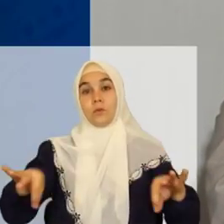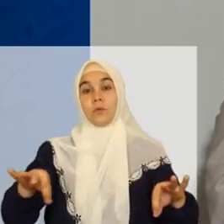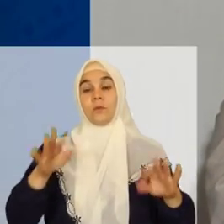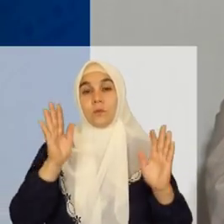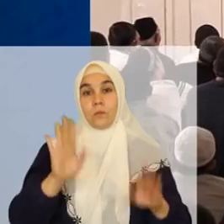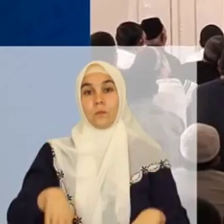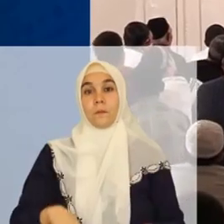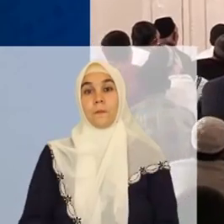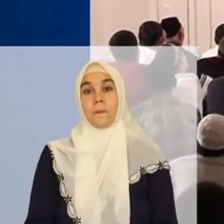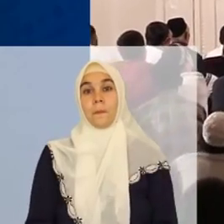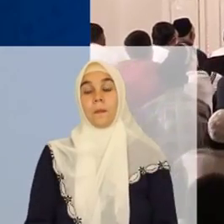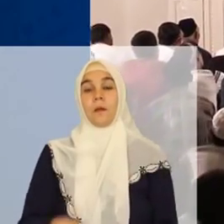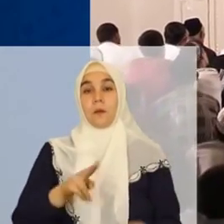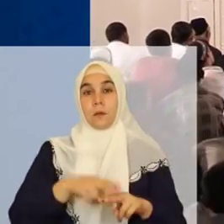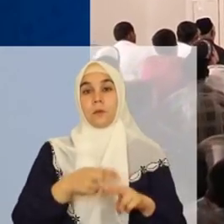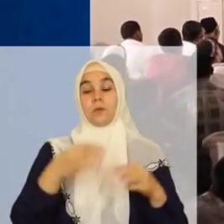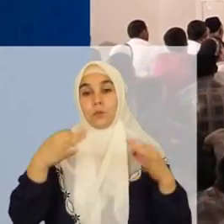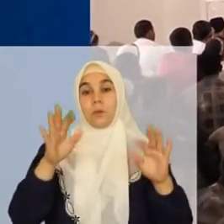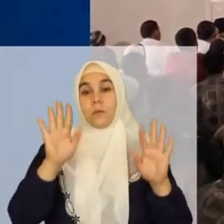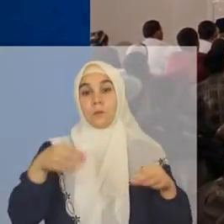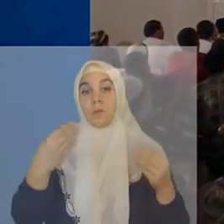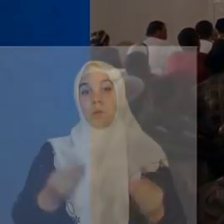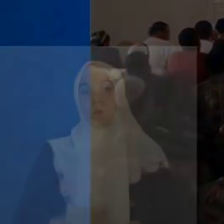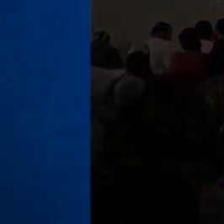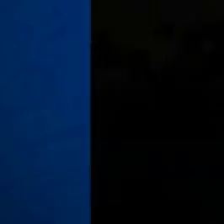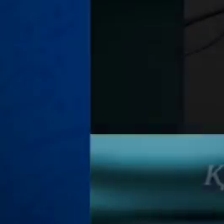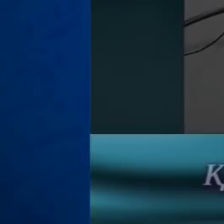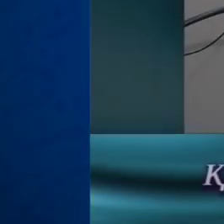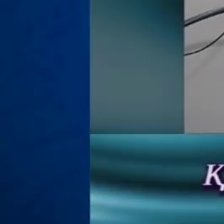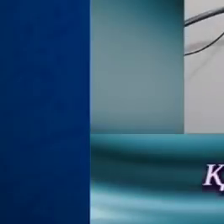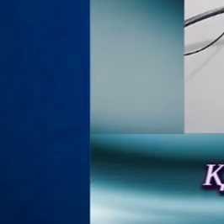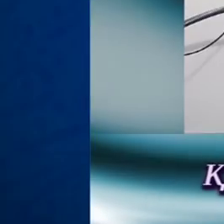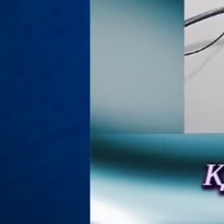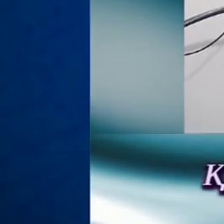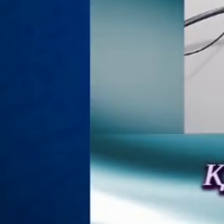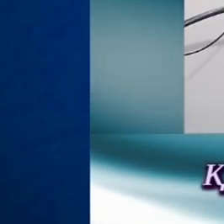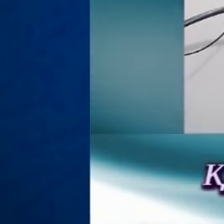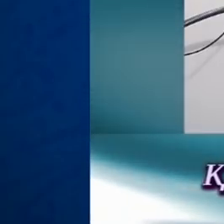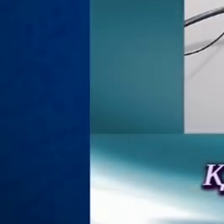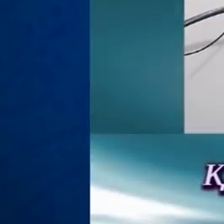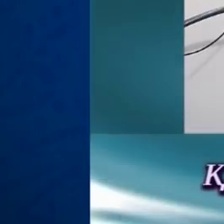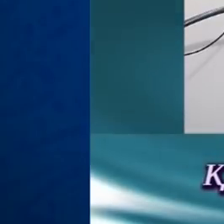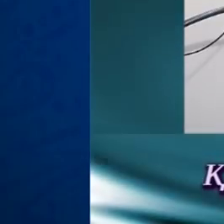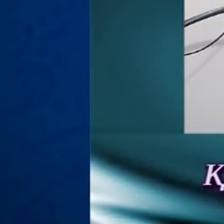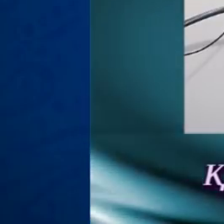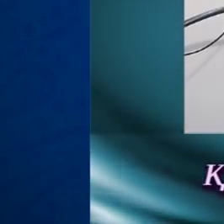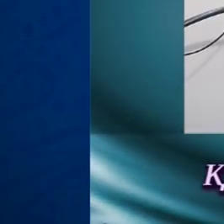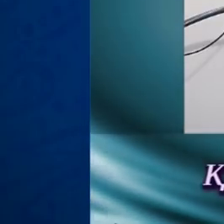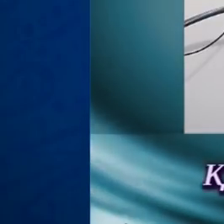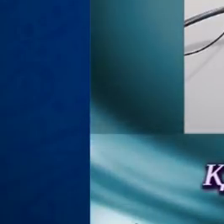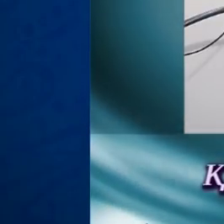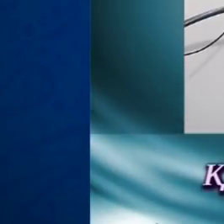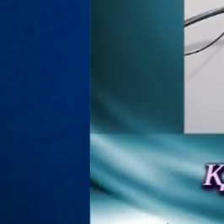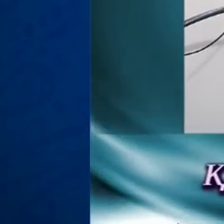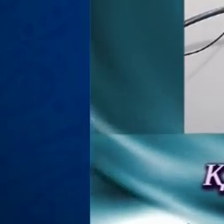yo'q. Bu ruxsat berilgan narsa. Alloh subhanahu va taolo Qur'oni